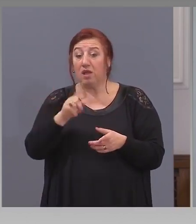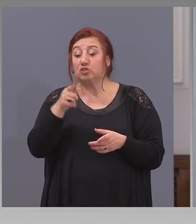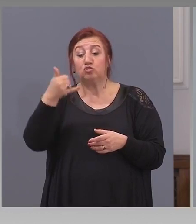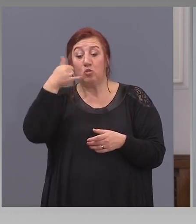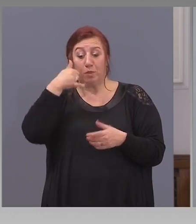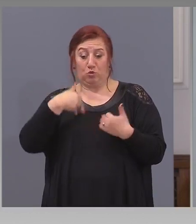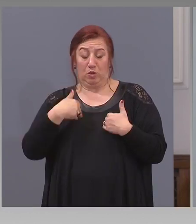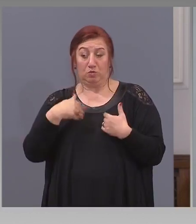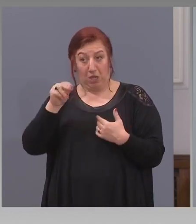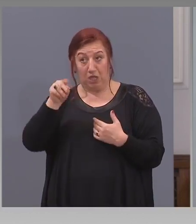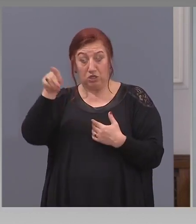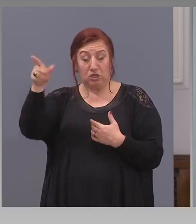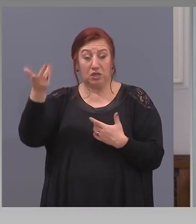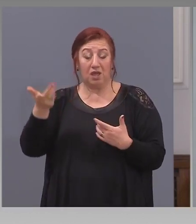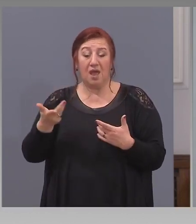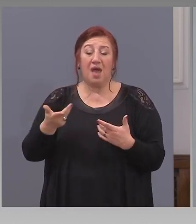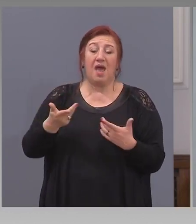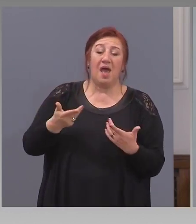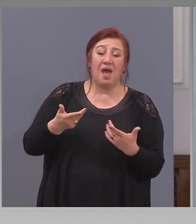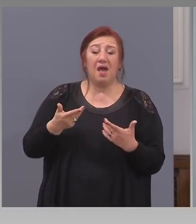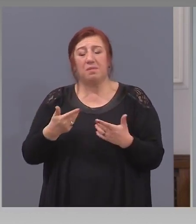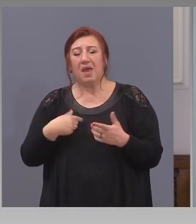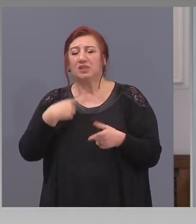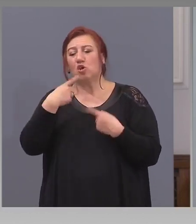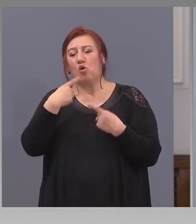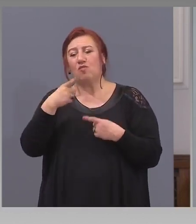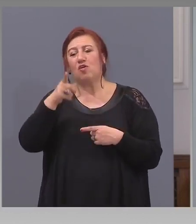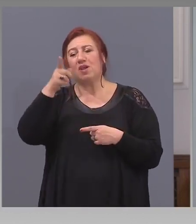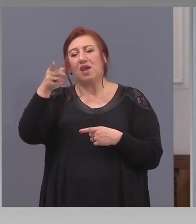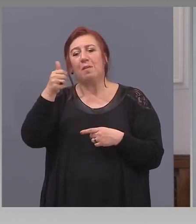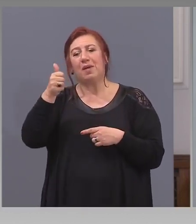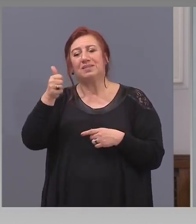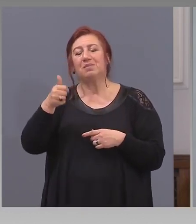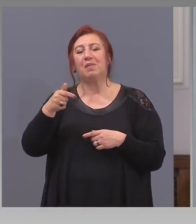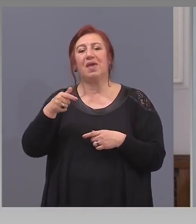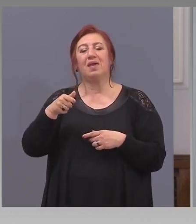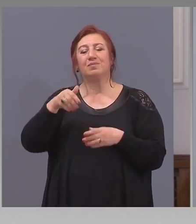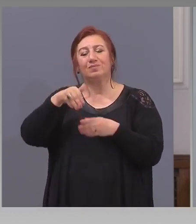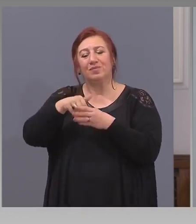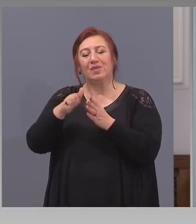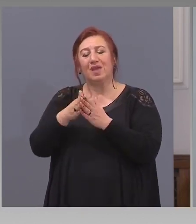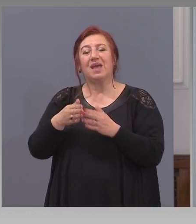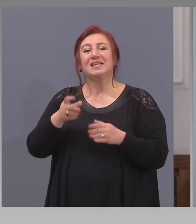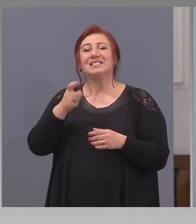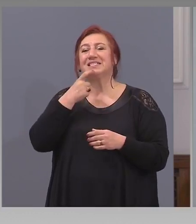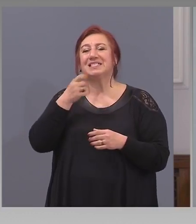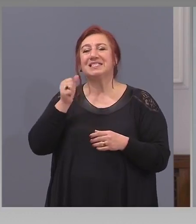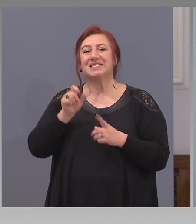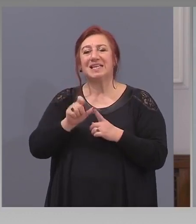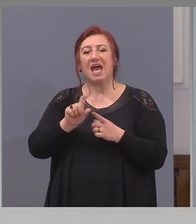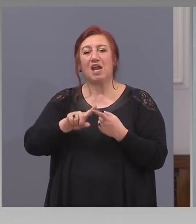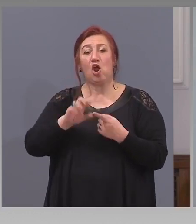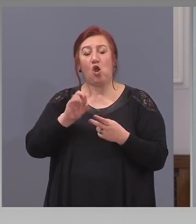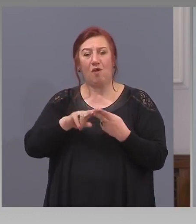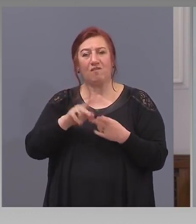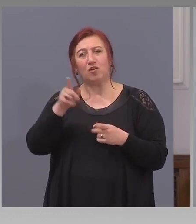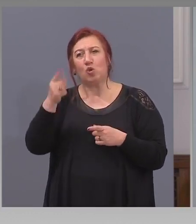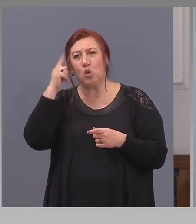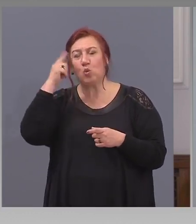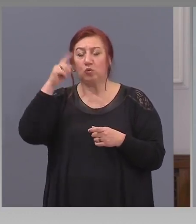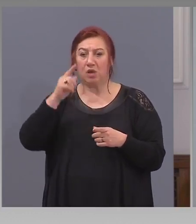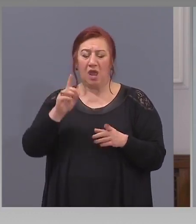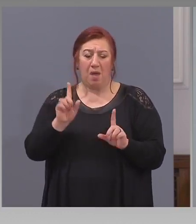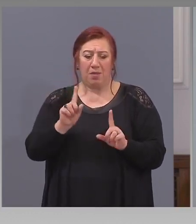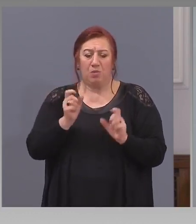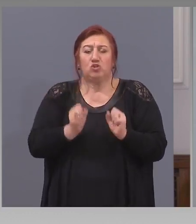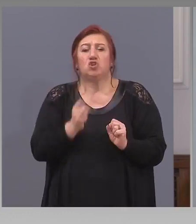кажете? Ама вика, аз говорих с Зарков, той по... Утре да не... Ма какво утре, бе? Да си казваме истината.